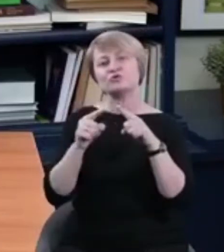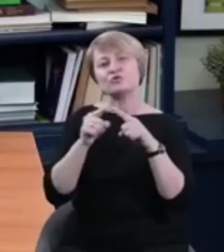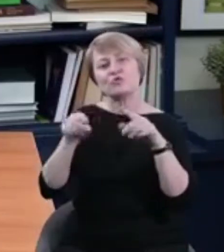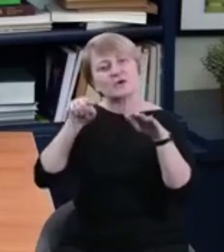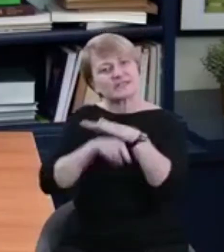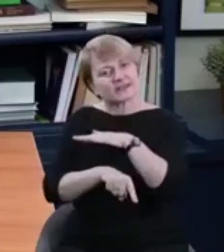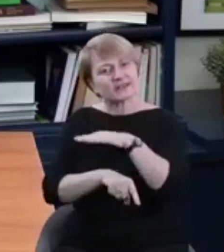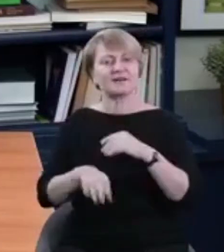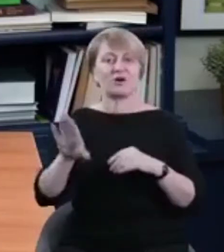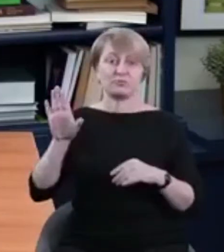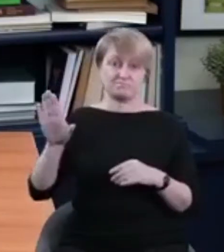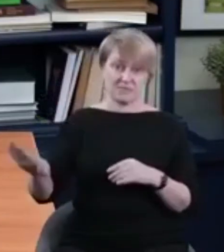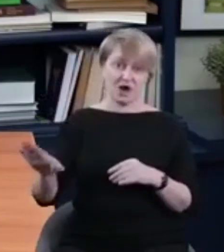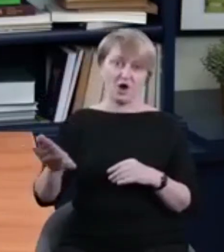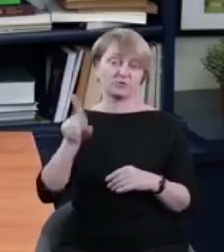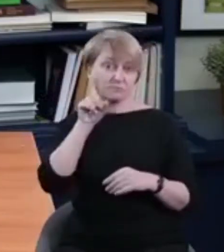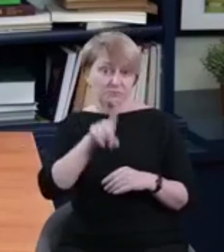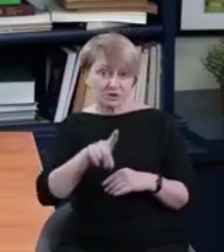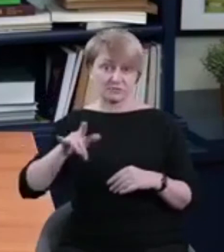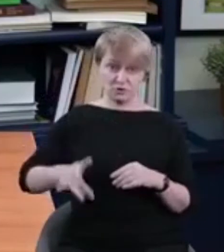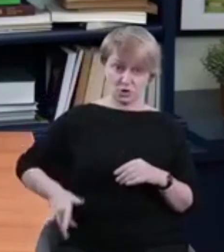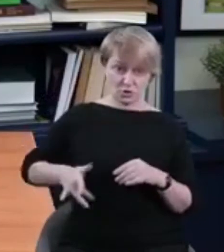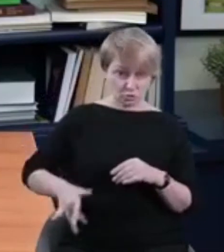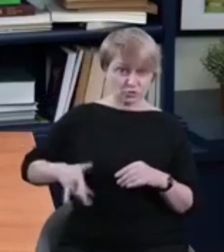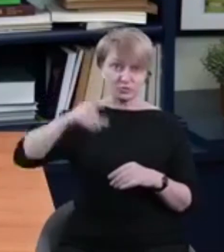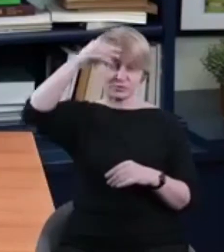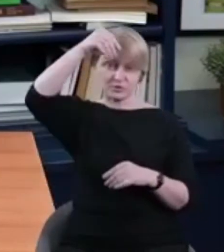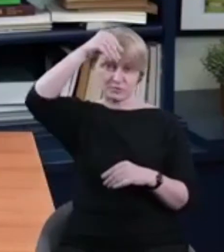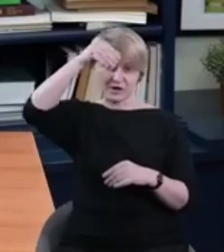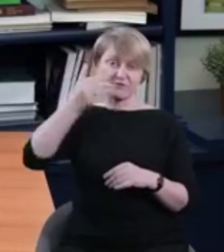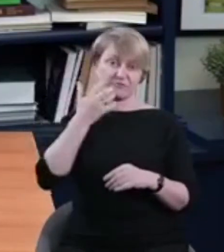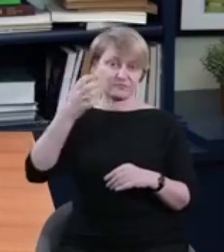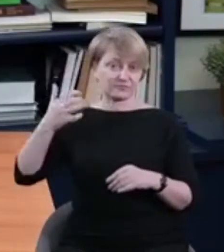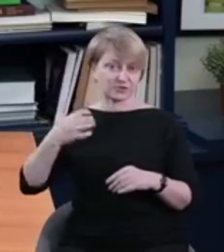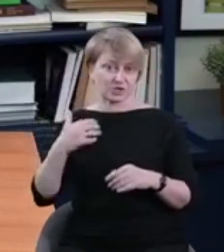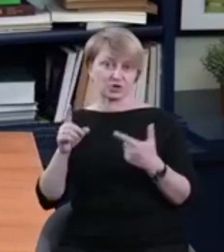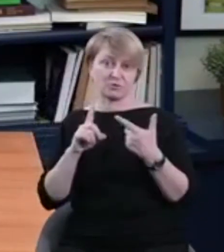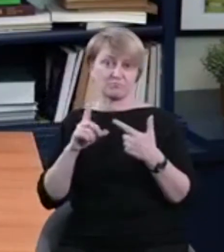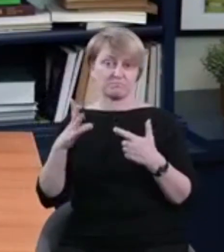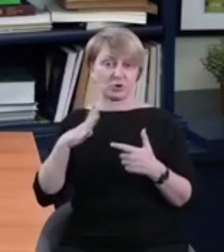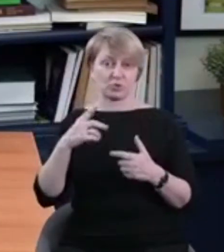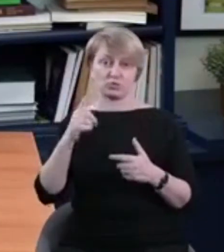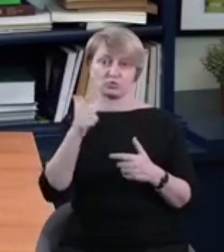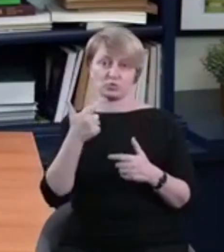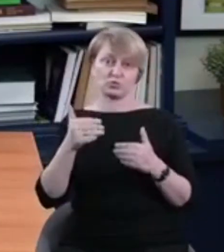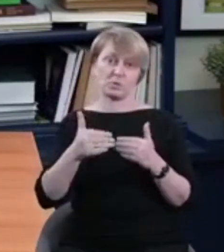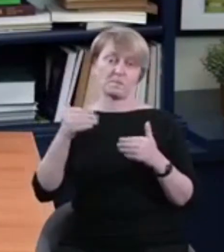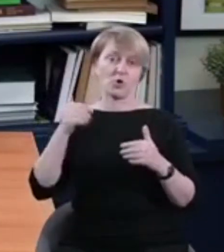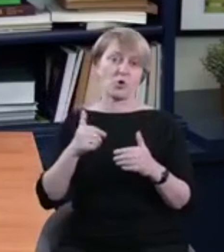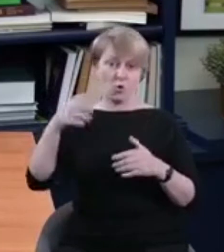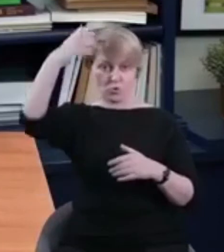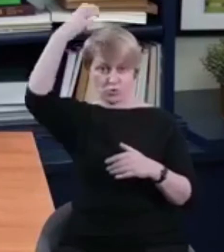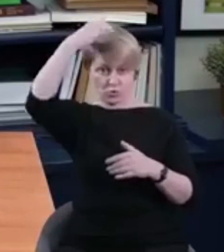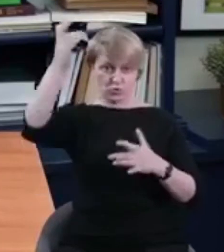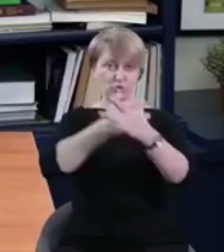miał rzeczywiście jako książę piastowski jednocześnie wcześniej drugi po pokrój węgierskim paladyn